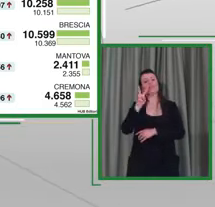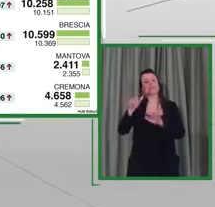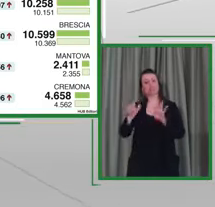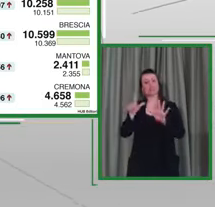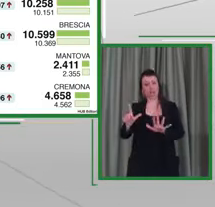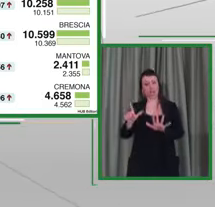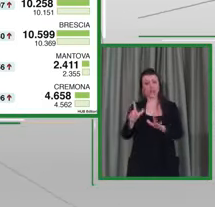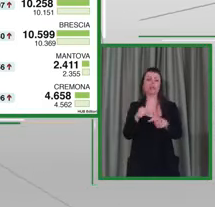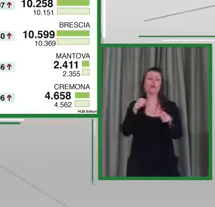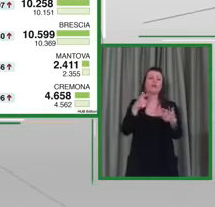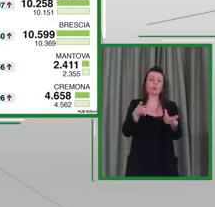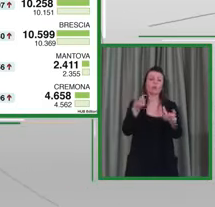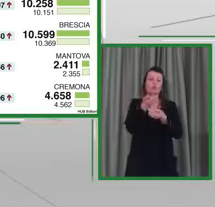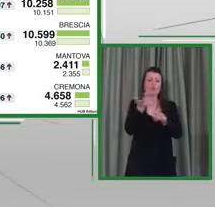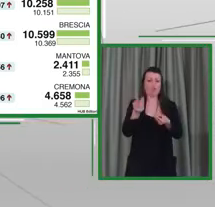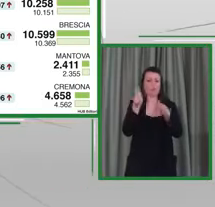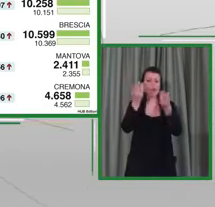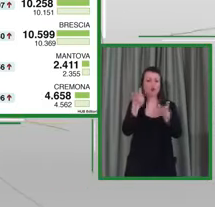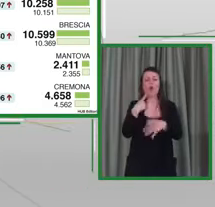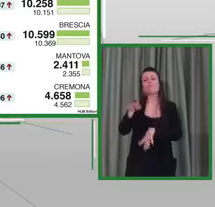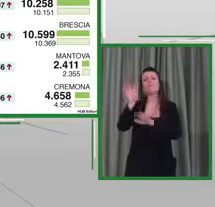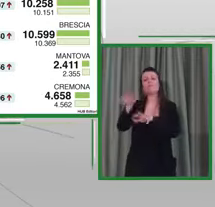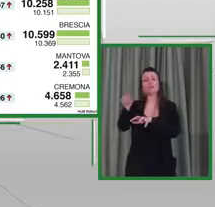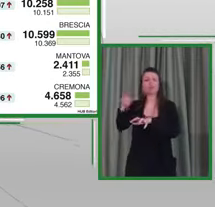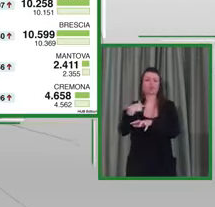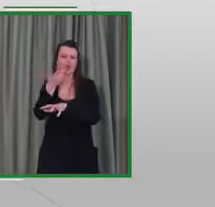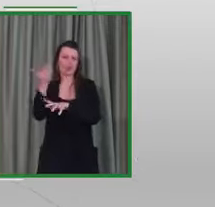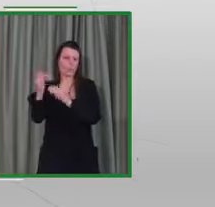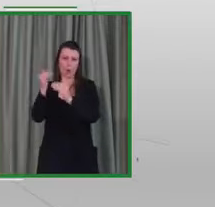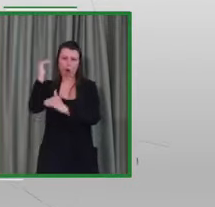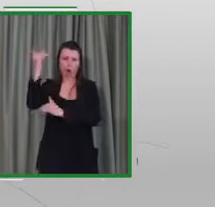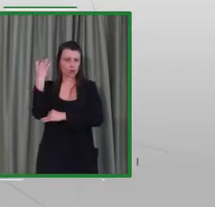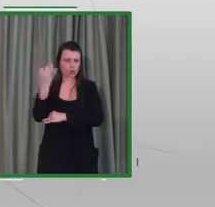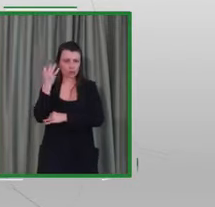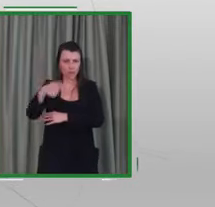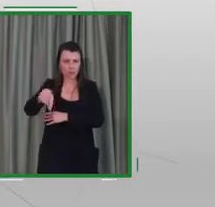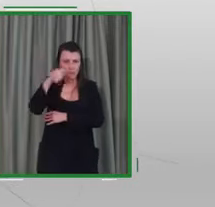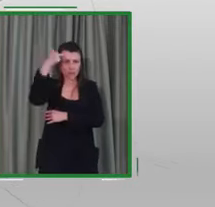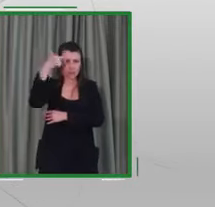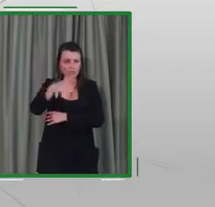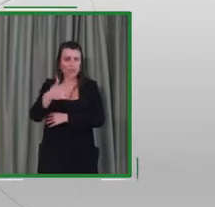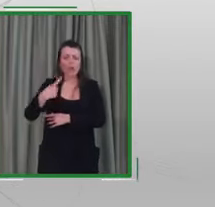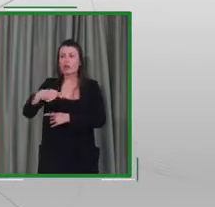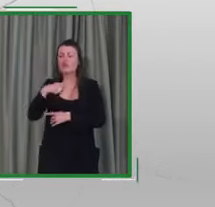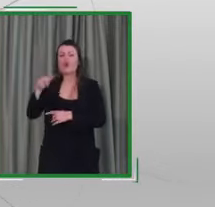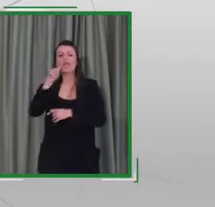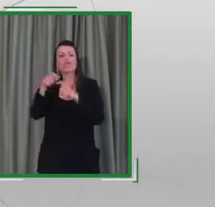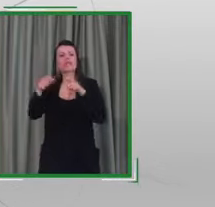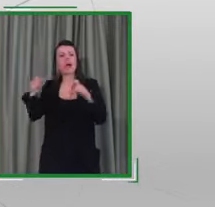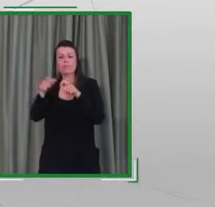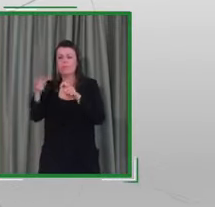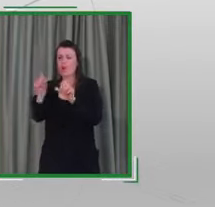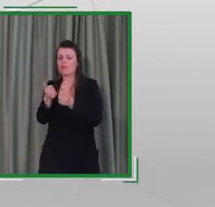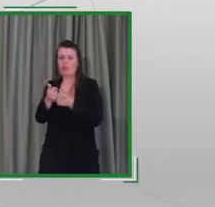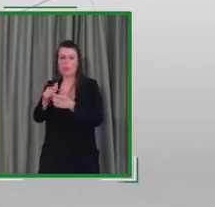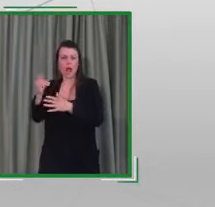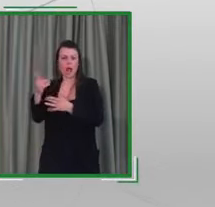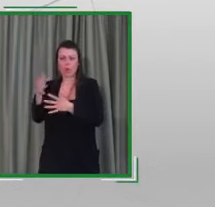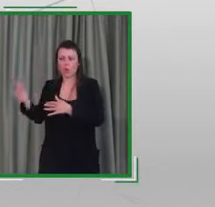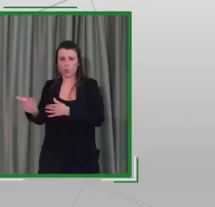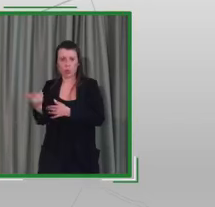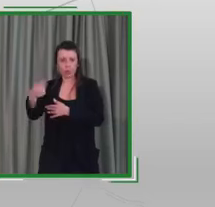questo è il dato a brescia ha sempre un dato alto perché come sapete stiamo facendo un po di tamponi a tappeto nella zona di